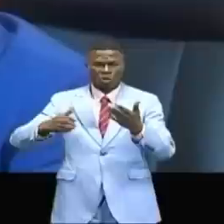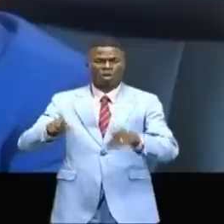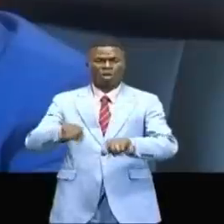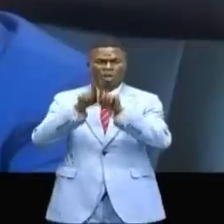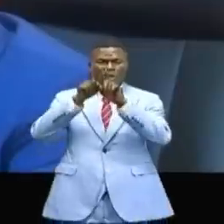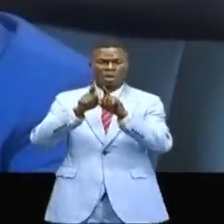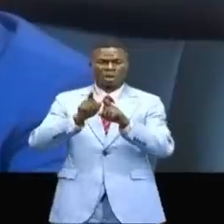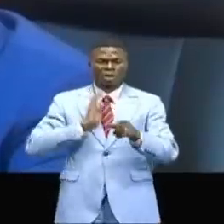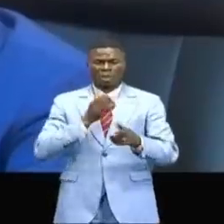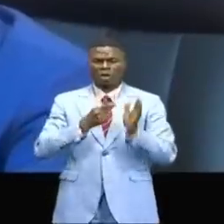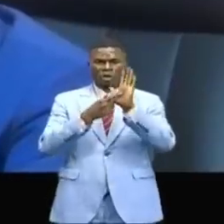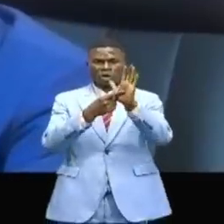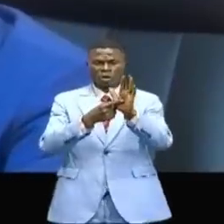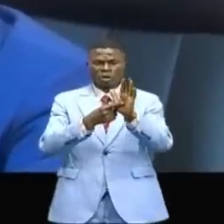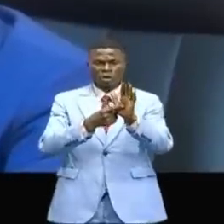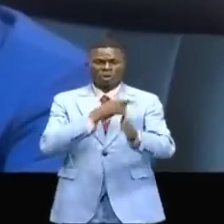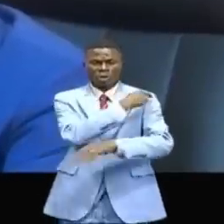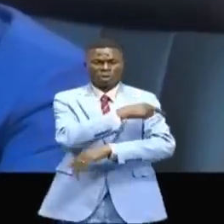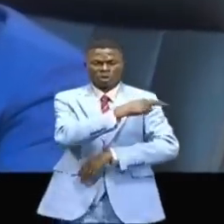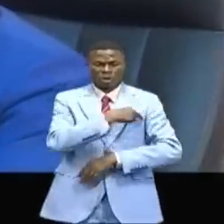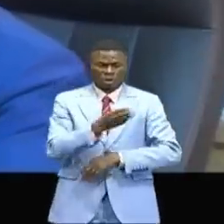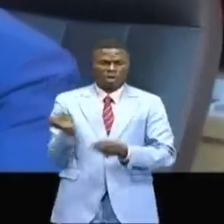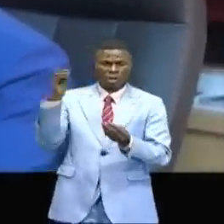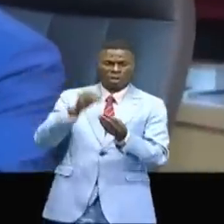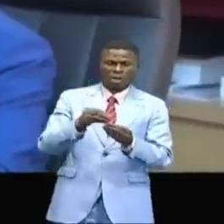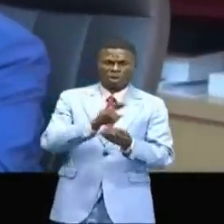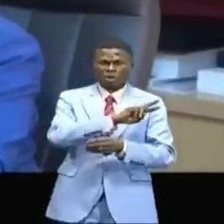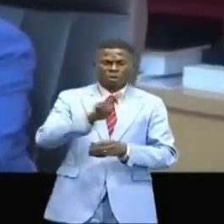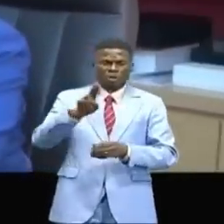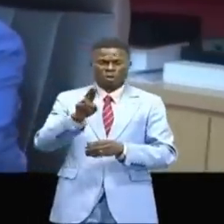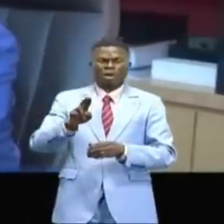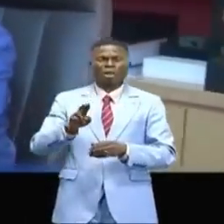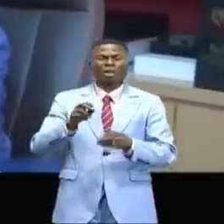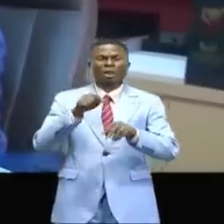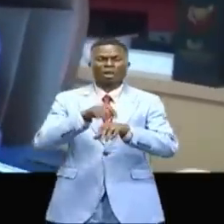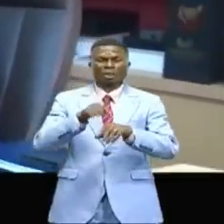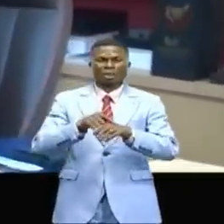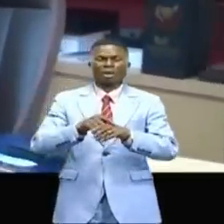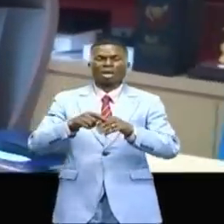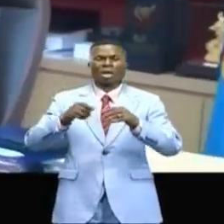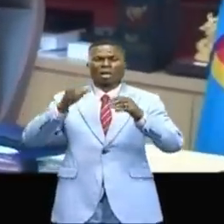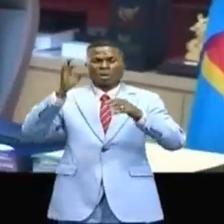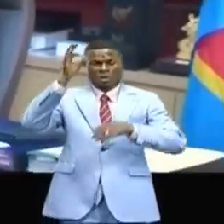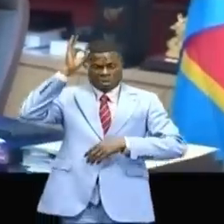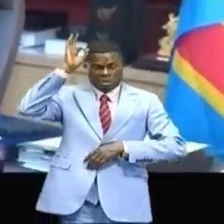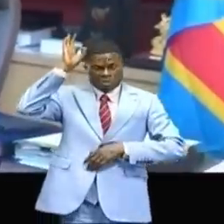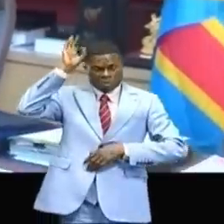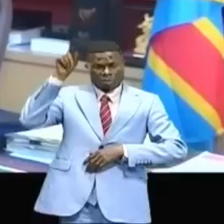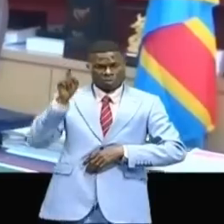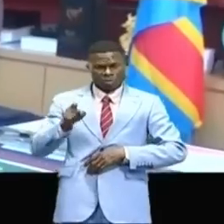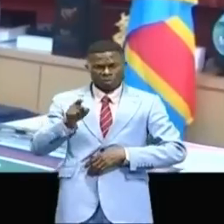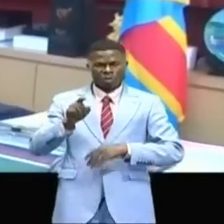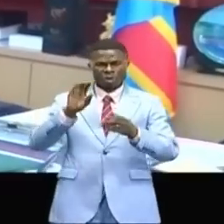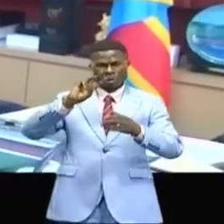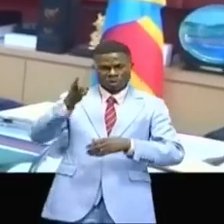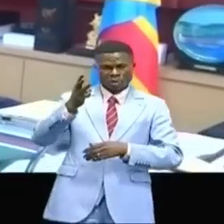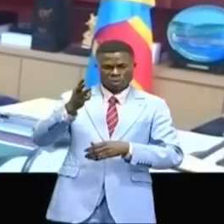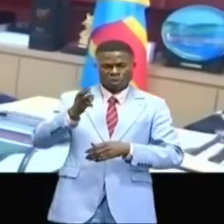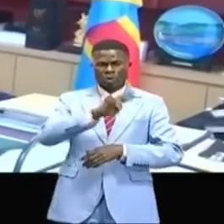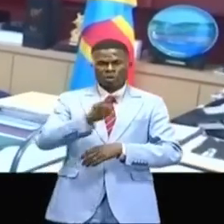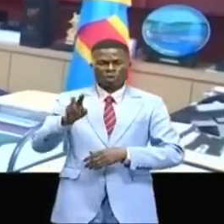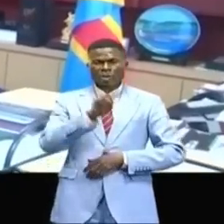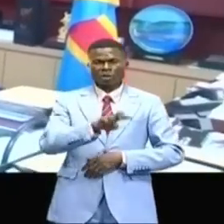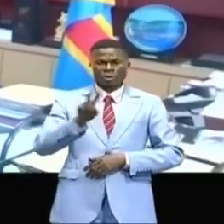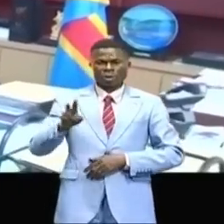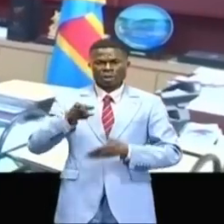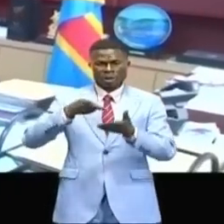notre représentation à Genève accumulée depuis la Deuxième République. Hormis ceux du dernier trimestre 2020,